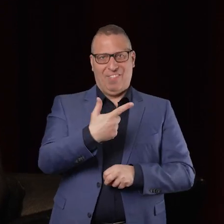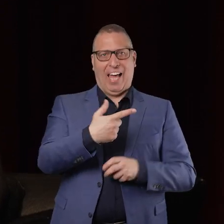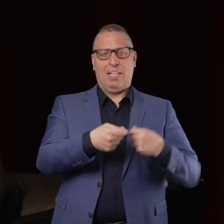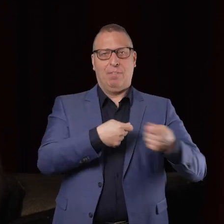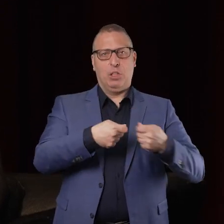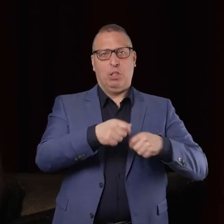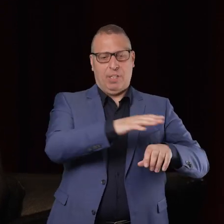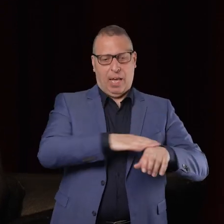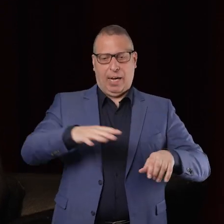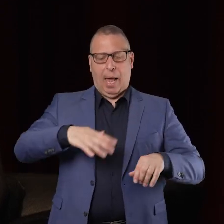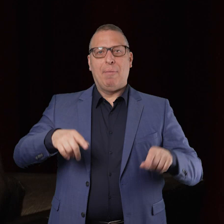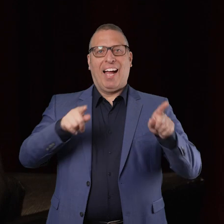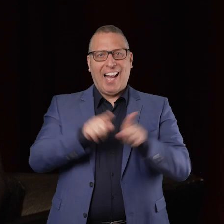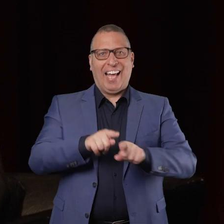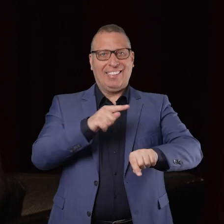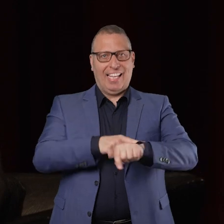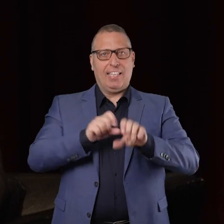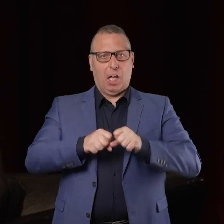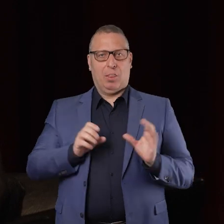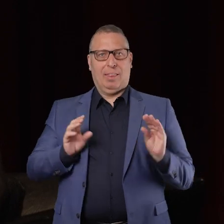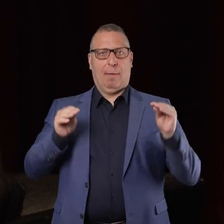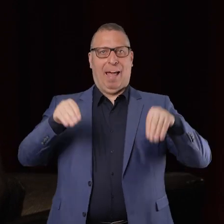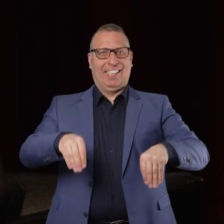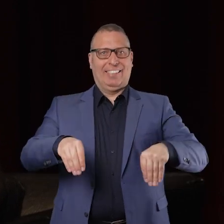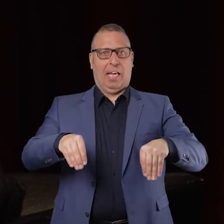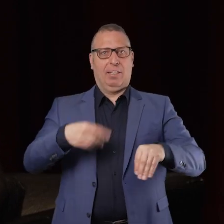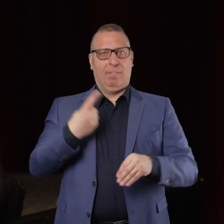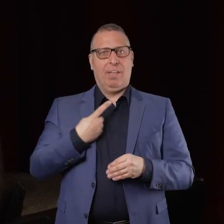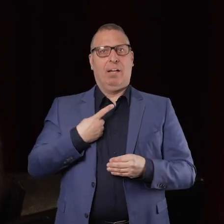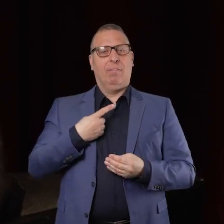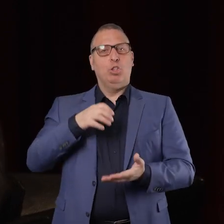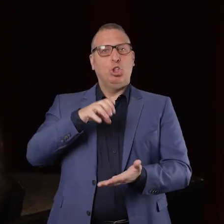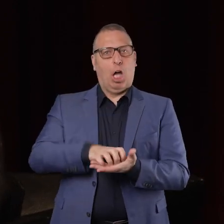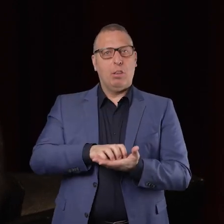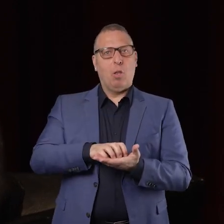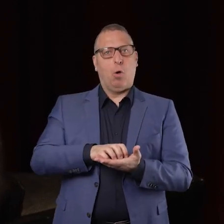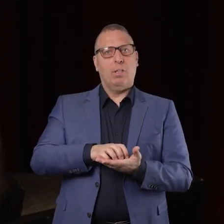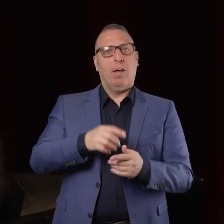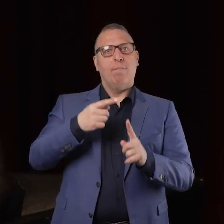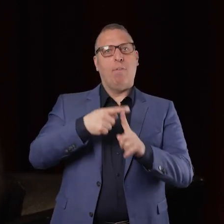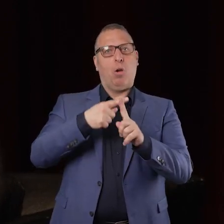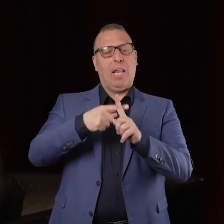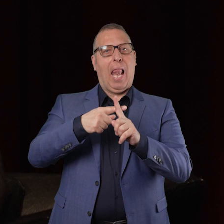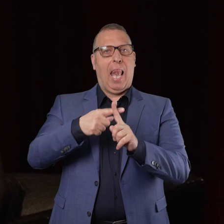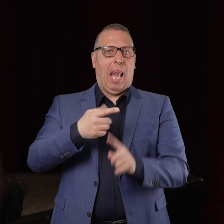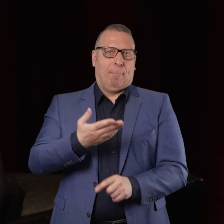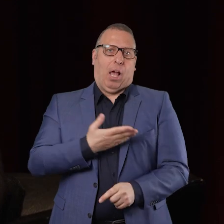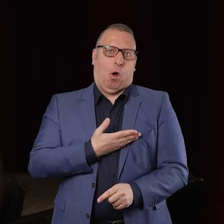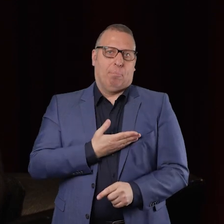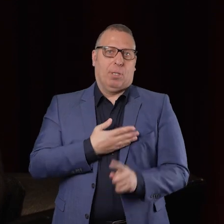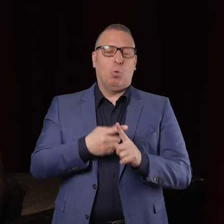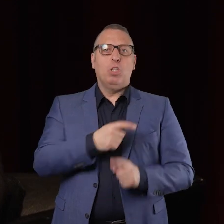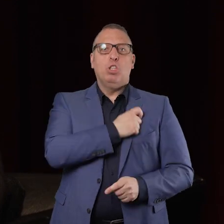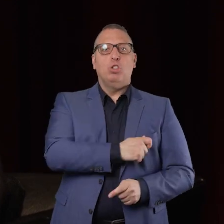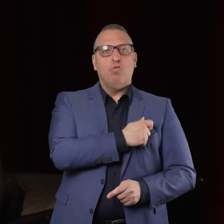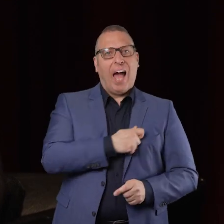zwei Wirtschaftsräumen gleichzeitig teilnehmen konnten. Wir haben effektiv Standortvorteile gewonnen durch das.